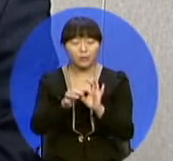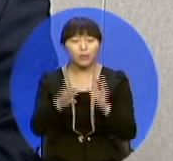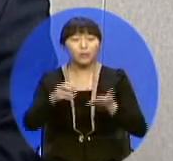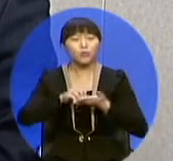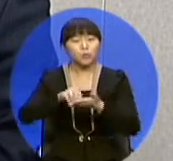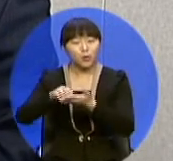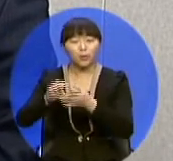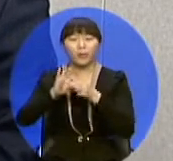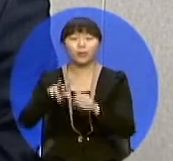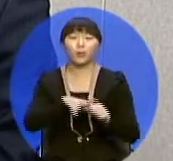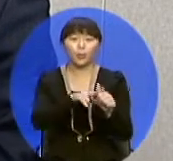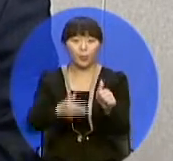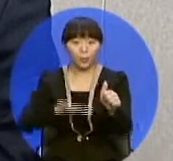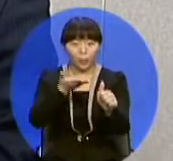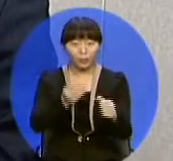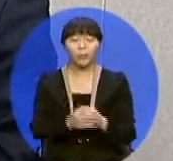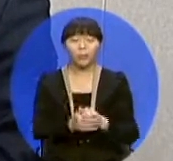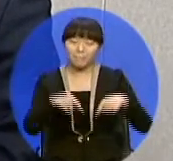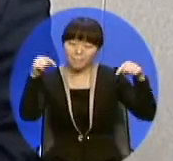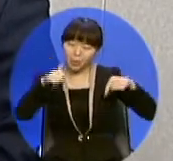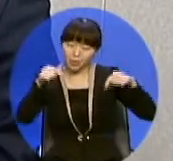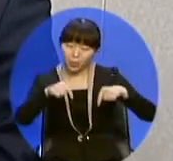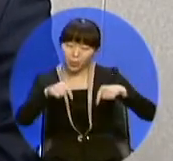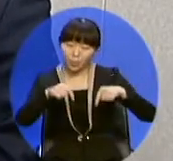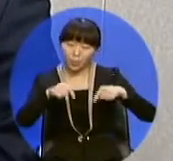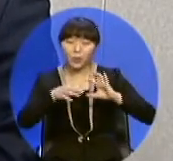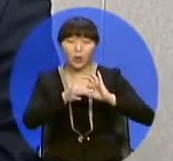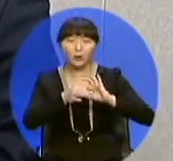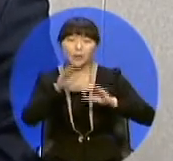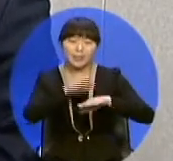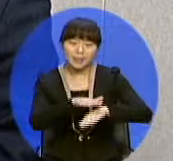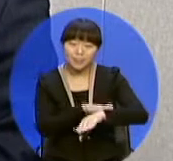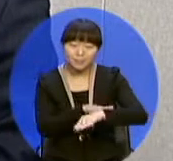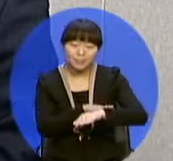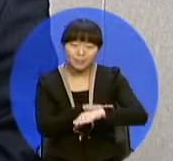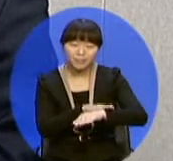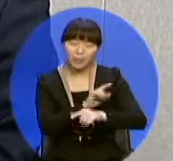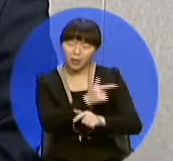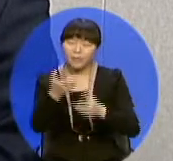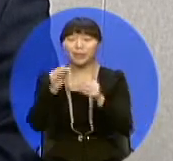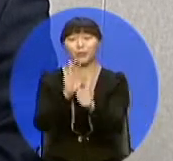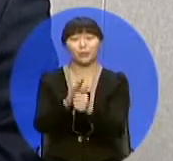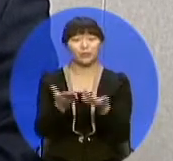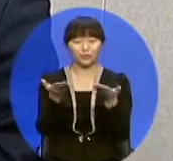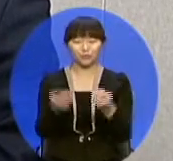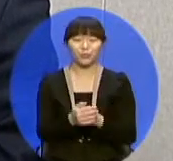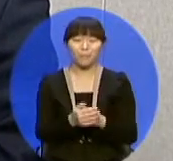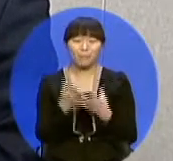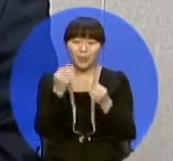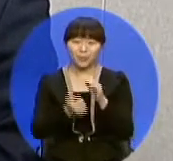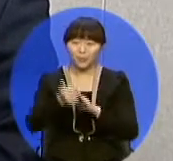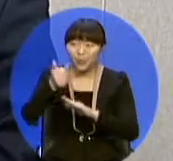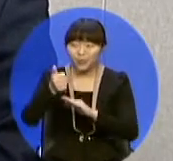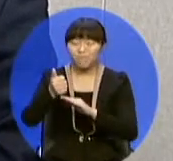취업과 관련한 정보를 제공하고 면접 또 실습을 하게 하는 등 네. 많은 지원을 해서 큰 성과를 거두고